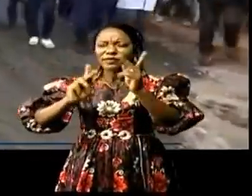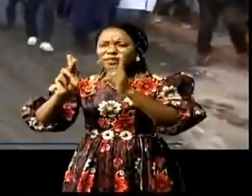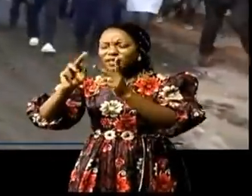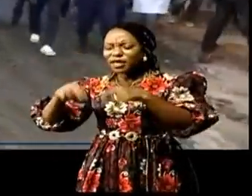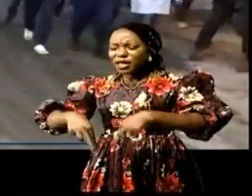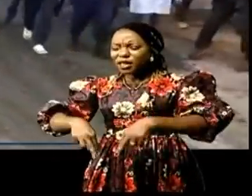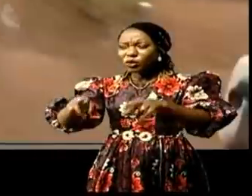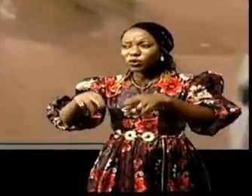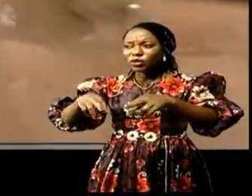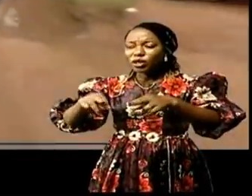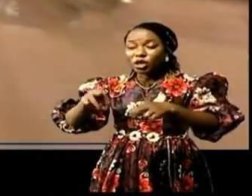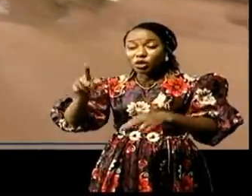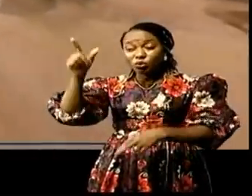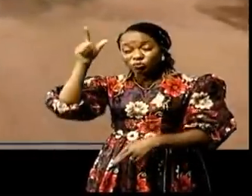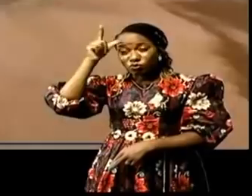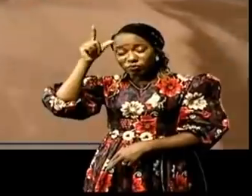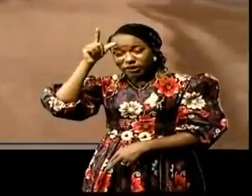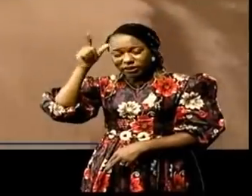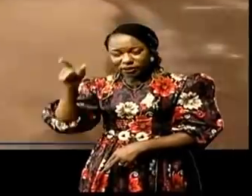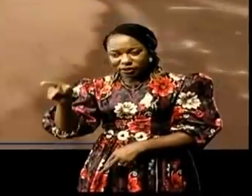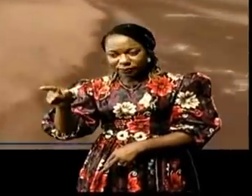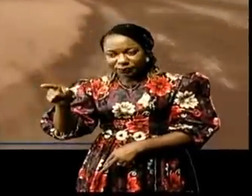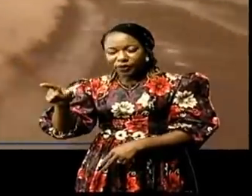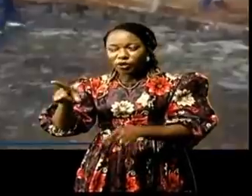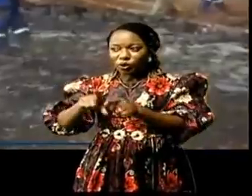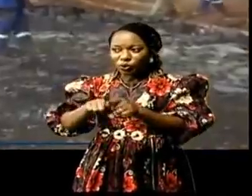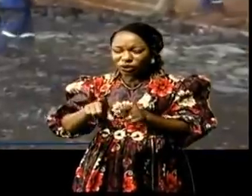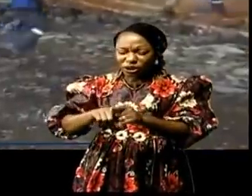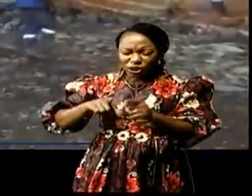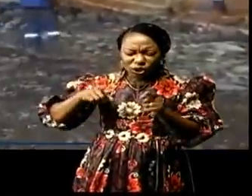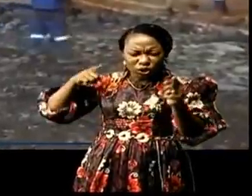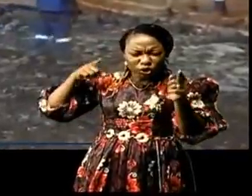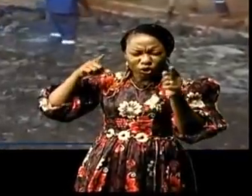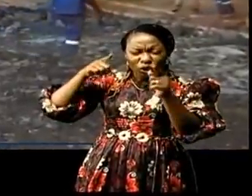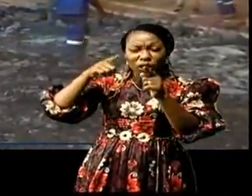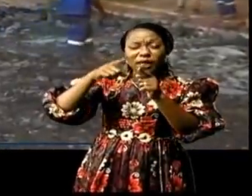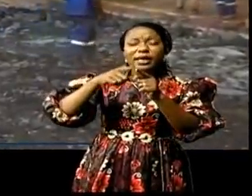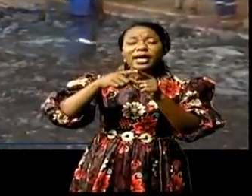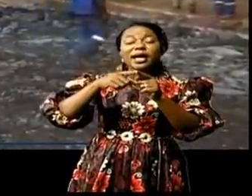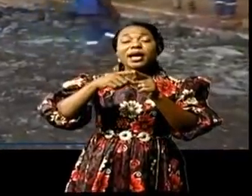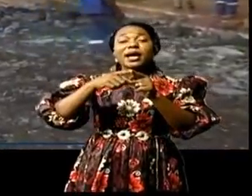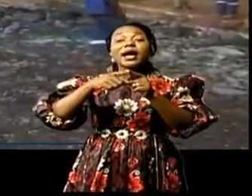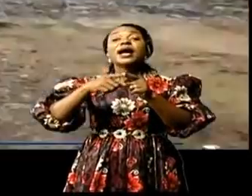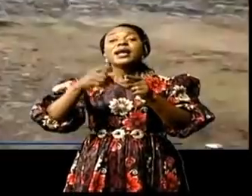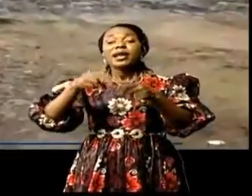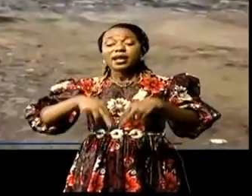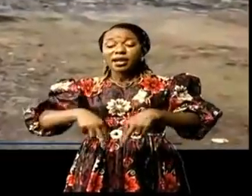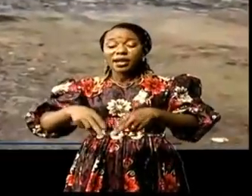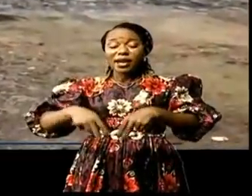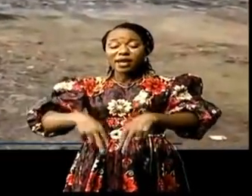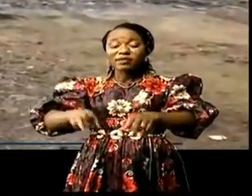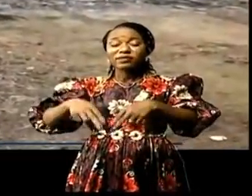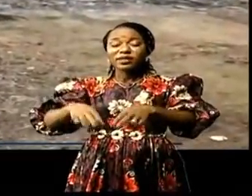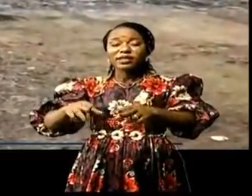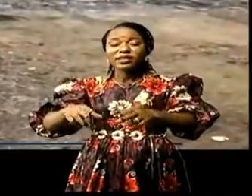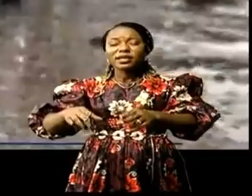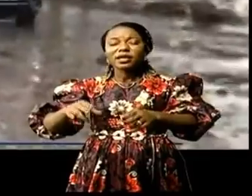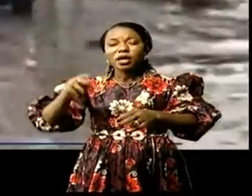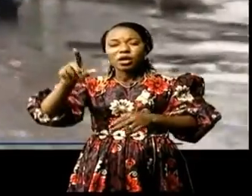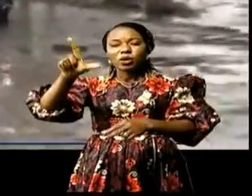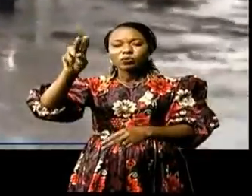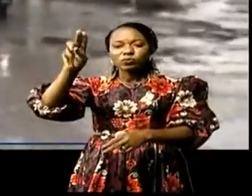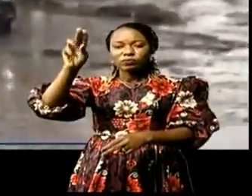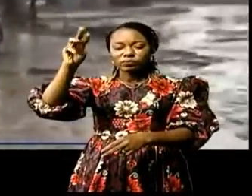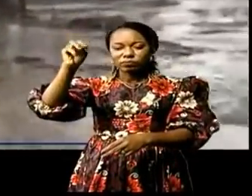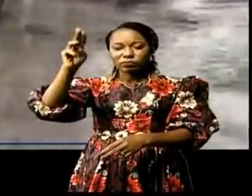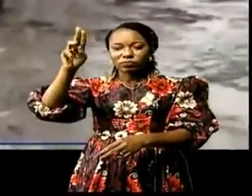avenues Kamanyola, Circulaire, Lumumba et Mobutu à la commune de Panda. Le chef de l'exécutif provincial a déploré le fait